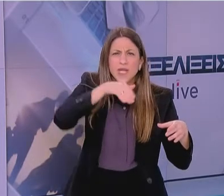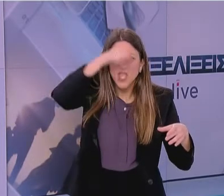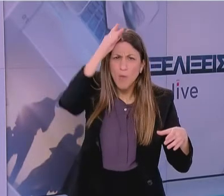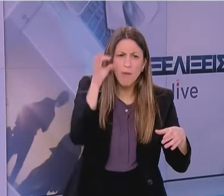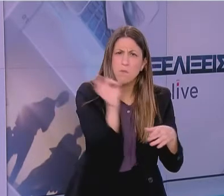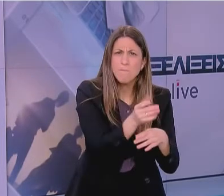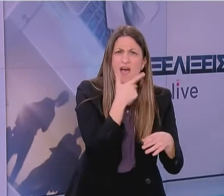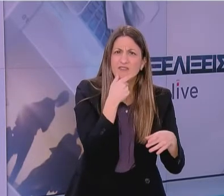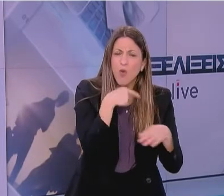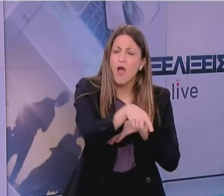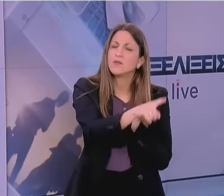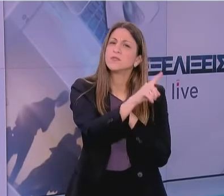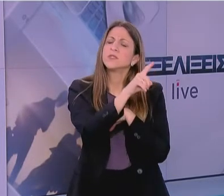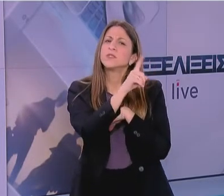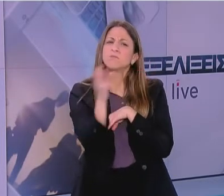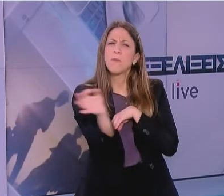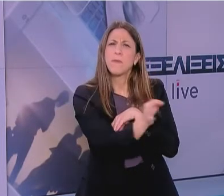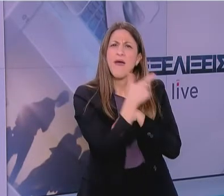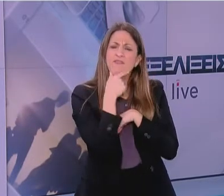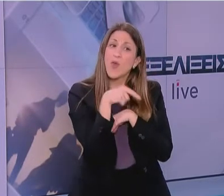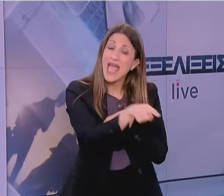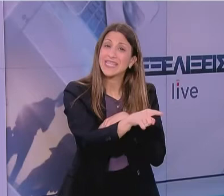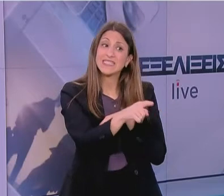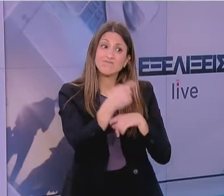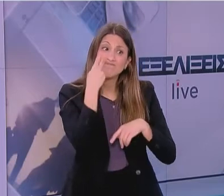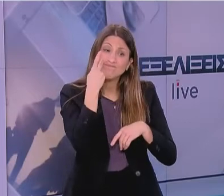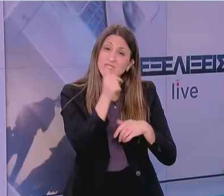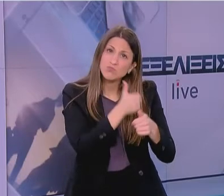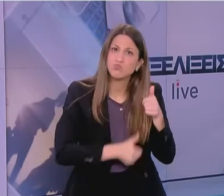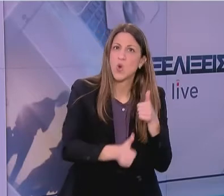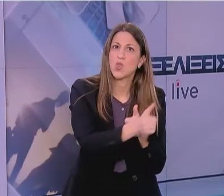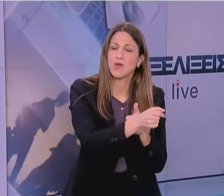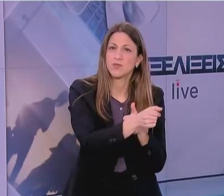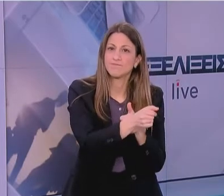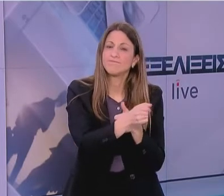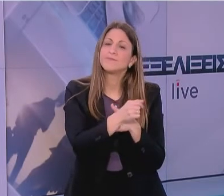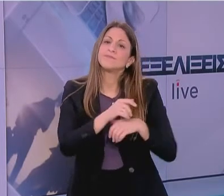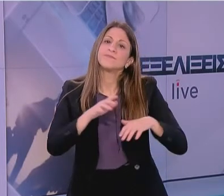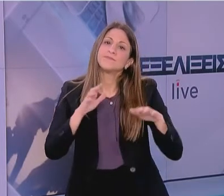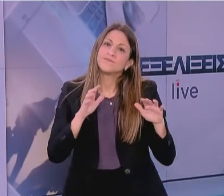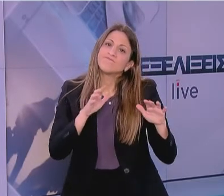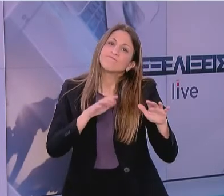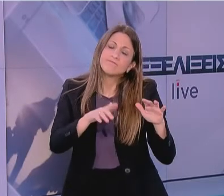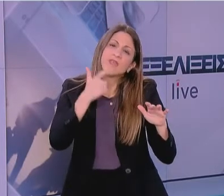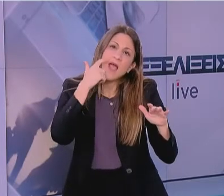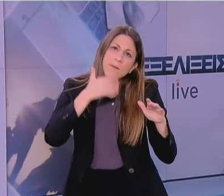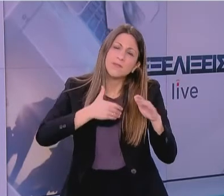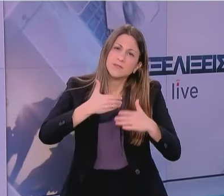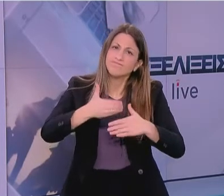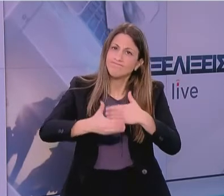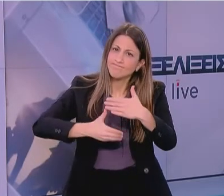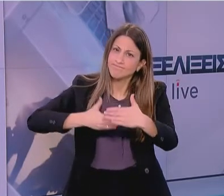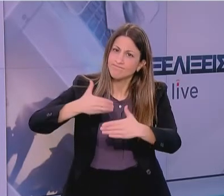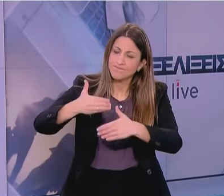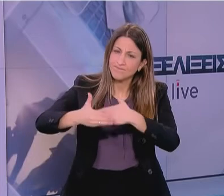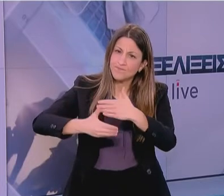οποίους μπορεί να υπάρξει μεγαλύτερη διασπορά του ιού και δεν έχουμε ζήσει ακόμα καταστάσεις άσχημες. Θεωρώ ότι θα είναι πάρα